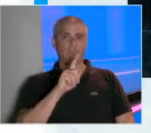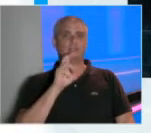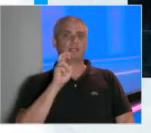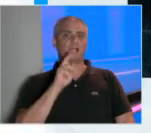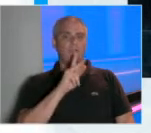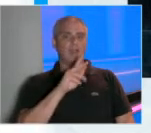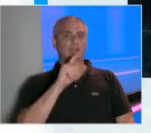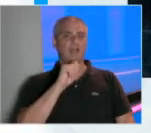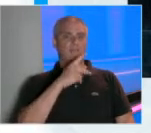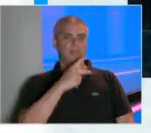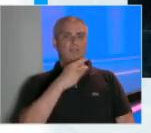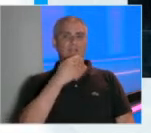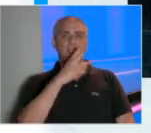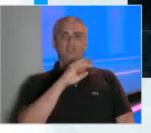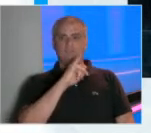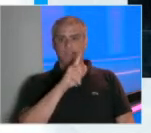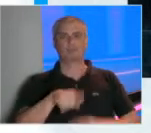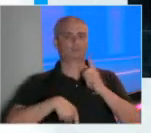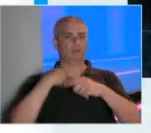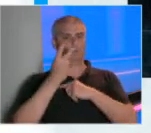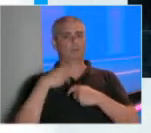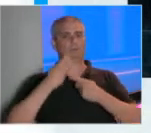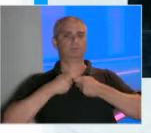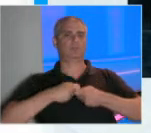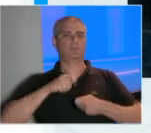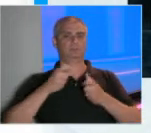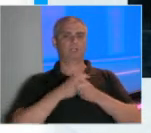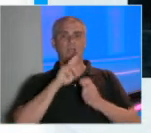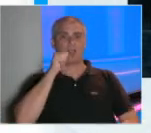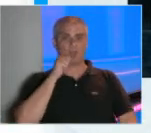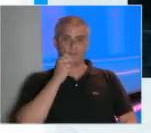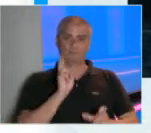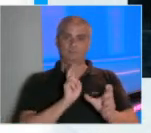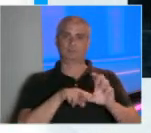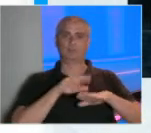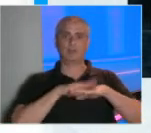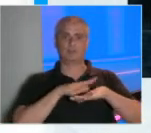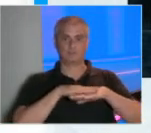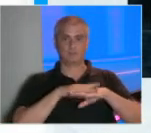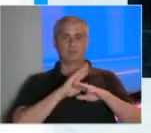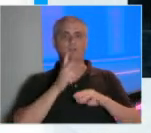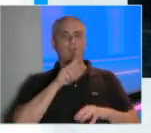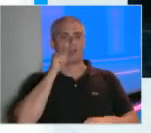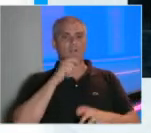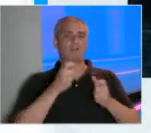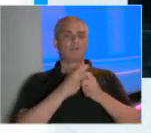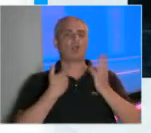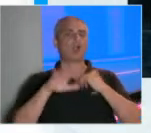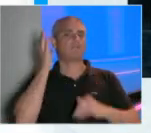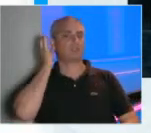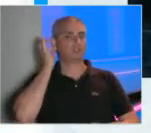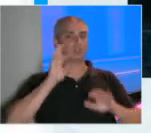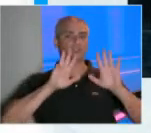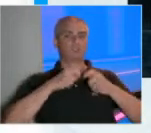תהילה פרידמן והילה שי וזן יהפכו בשבוע הבא לחברות כנסת בסיעת כחול לבן עם כניסתן לתפקיד. תהפוך כחול לבן למפלגה עם רוב